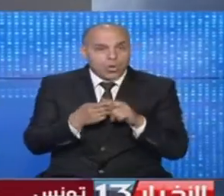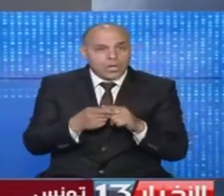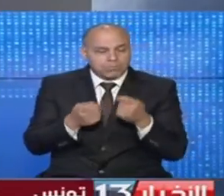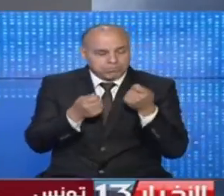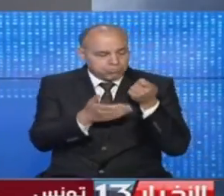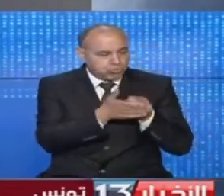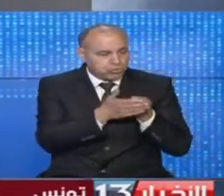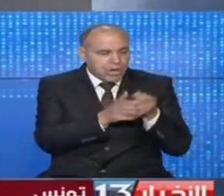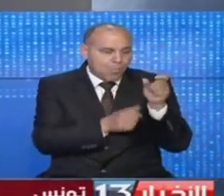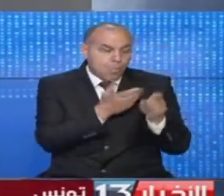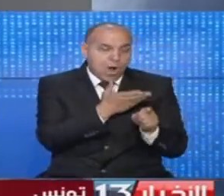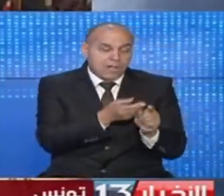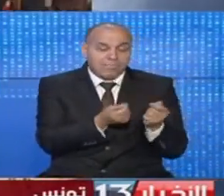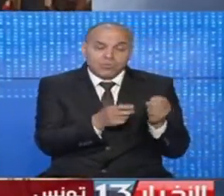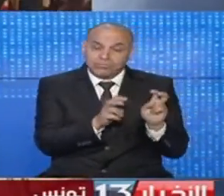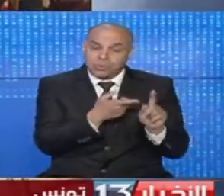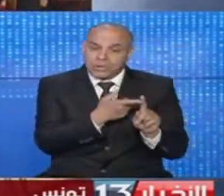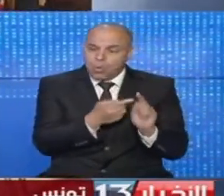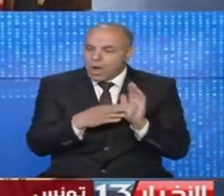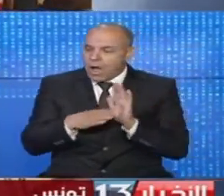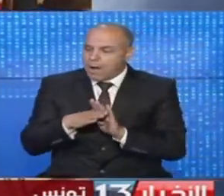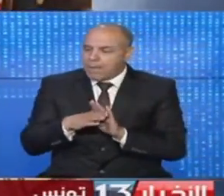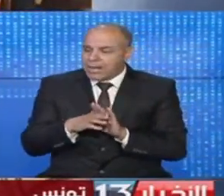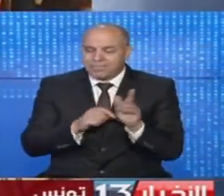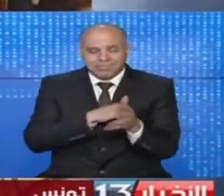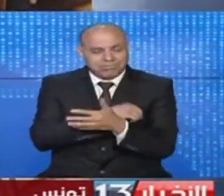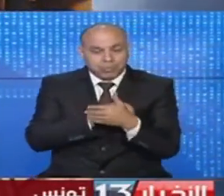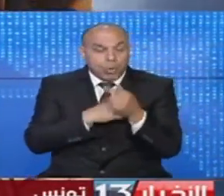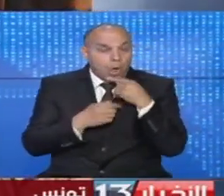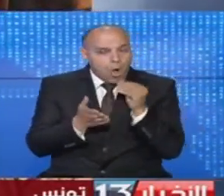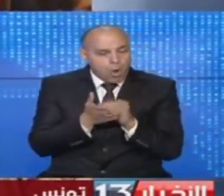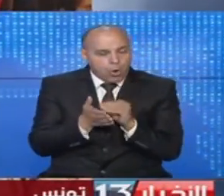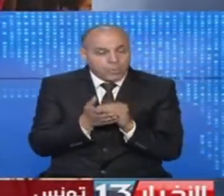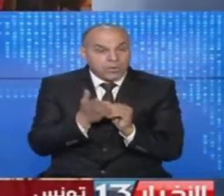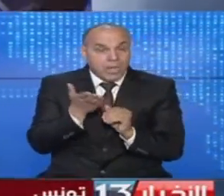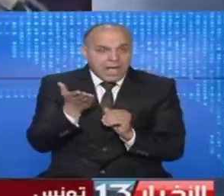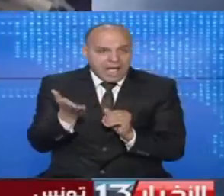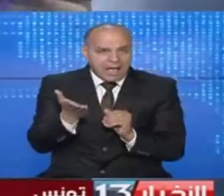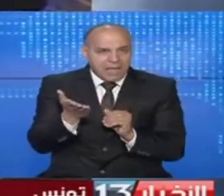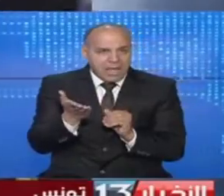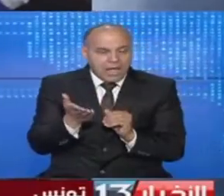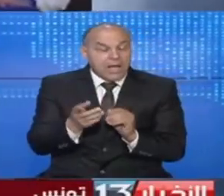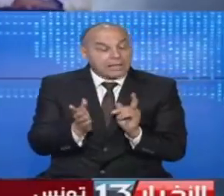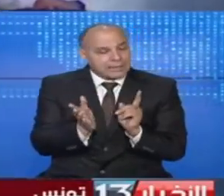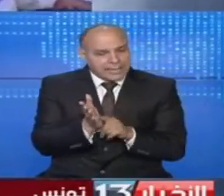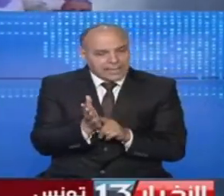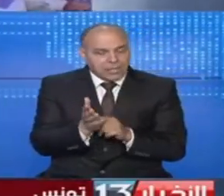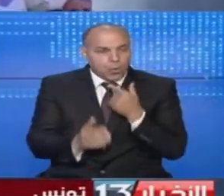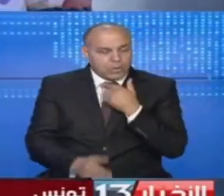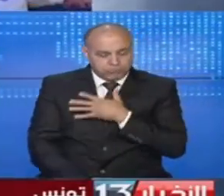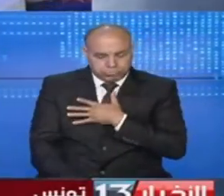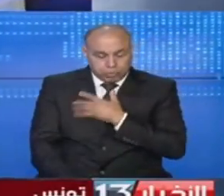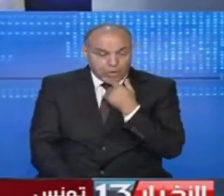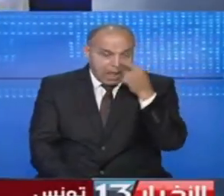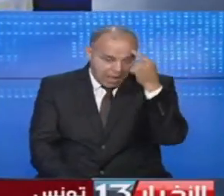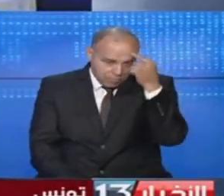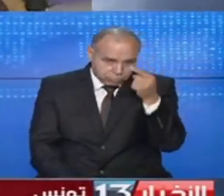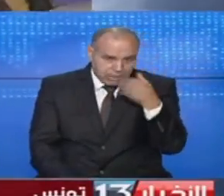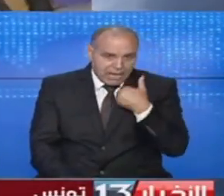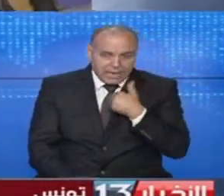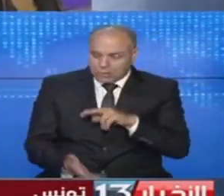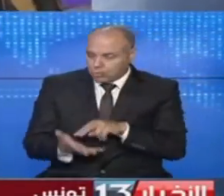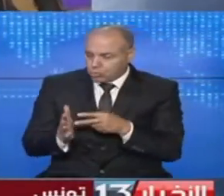القدرة الشرائية للمواطن وحماية الفئات الهشة، مجددا التأكيد على قناعته الراسخة